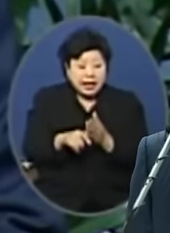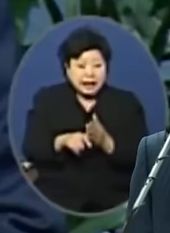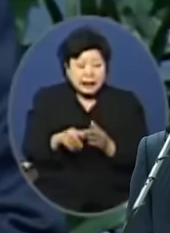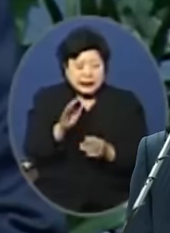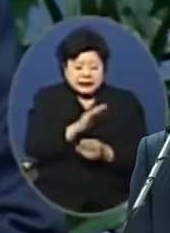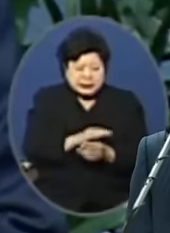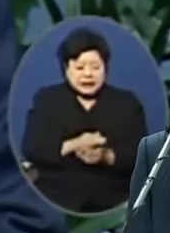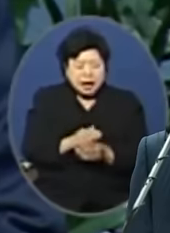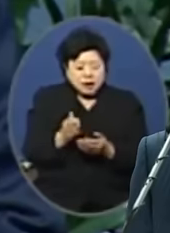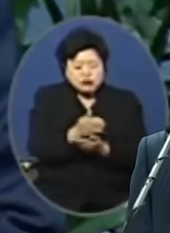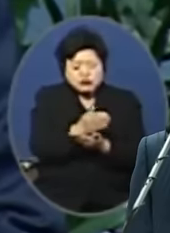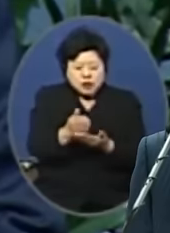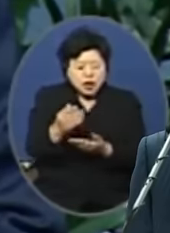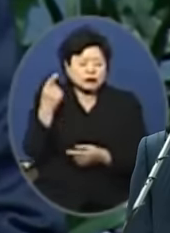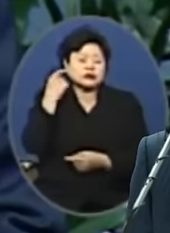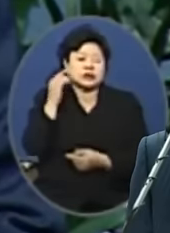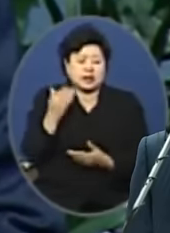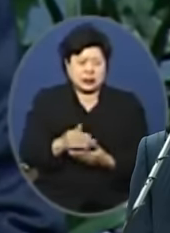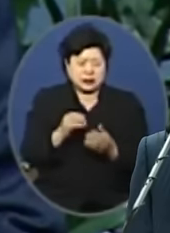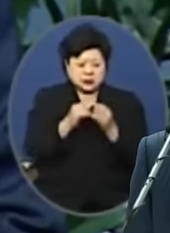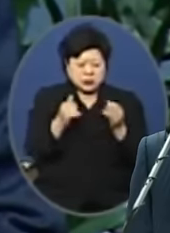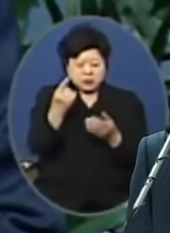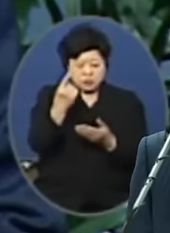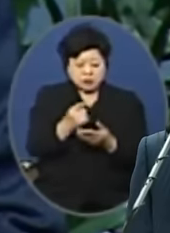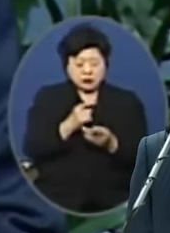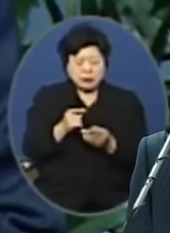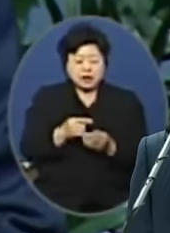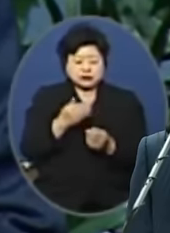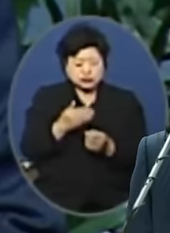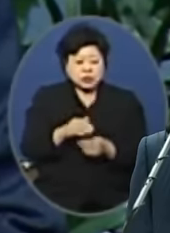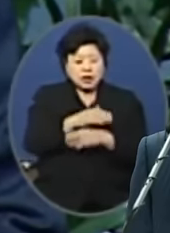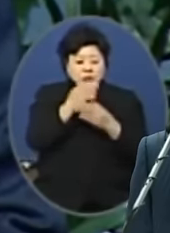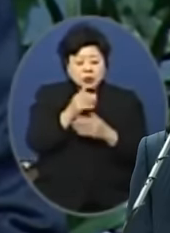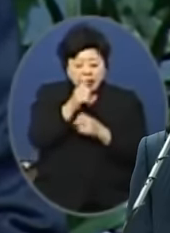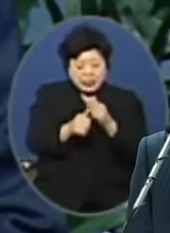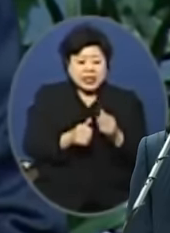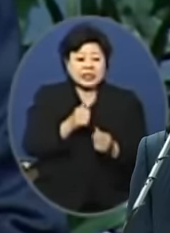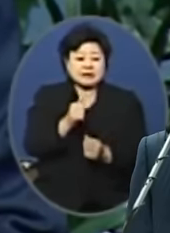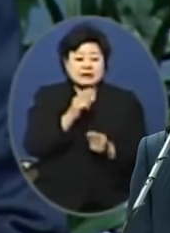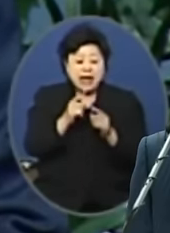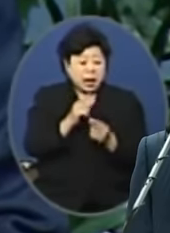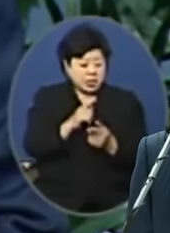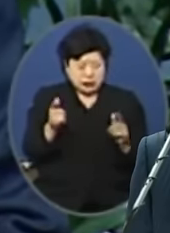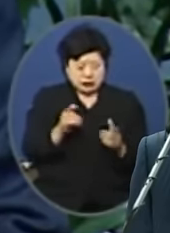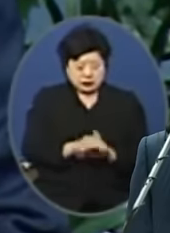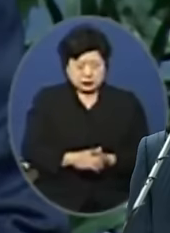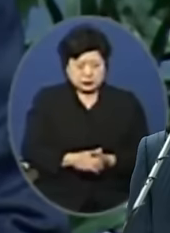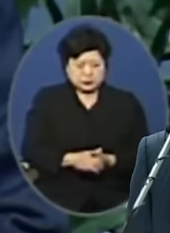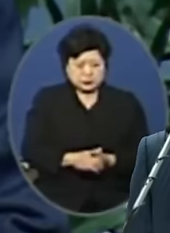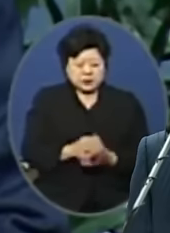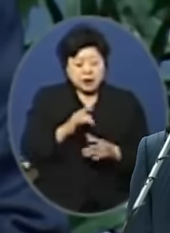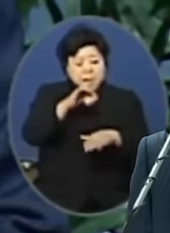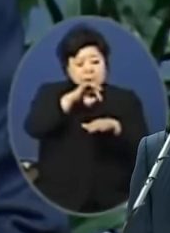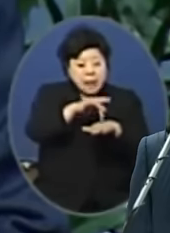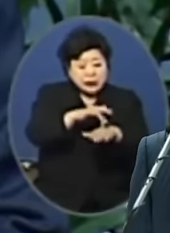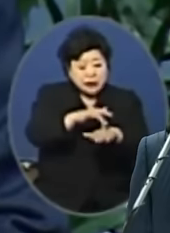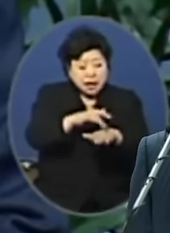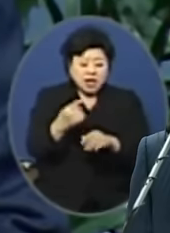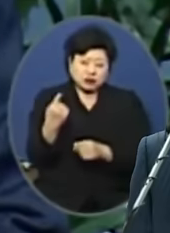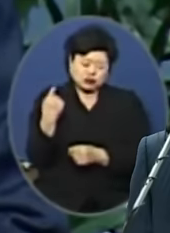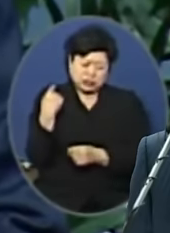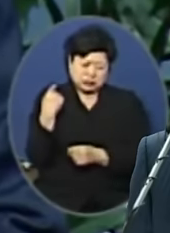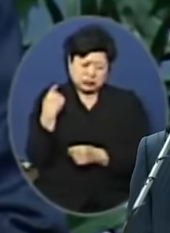들어야 되는 것입니다. 사람들이 와서 말을 한다고 모두 다 하나님의 대언을 하는 것은 아닙니다. 마귀가